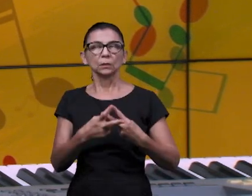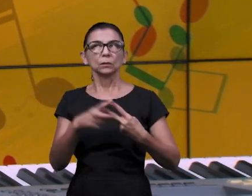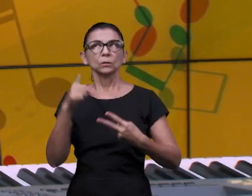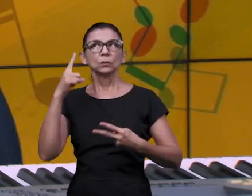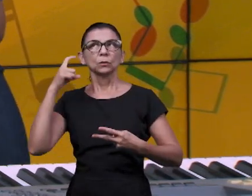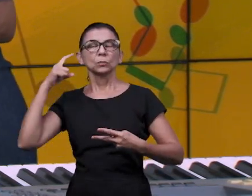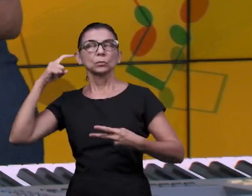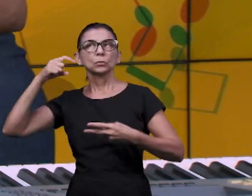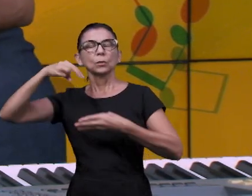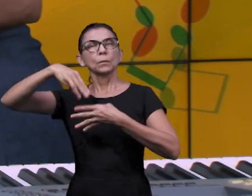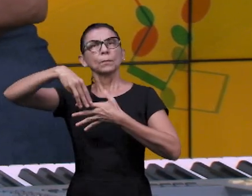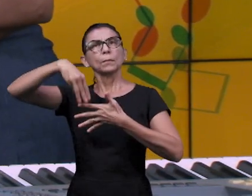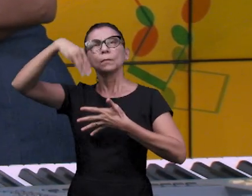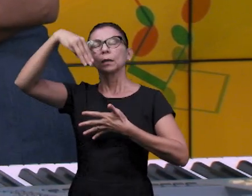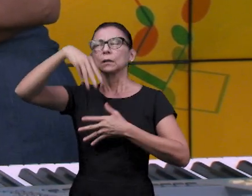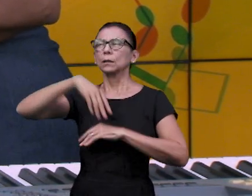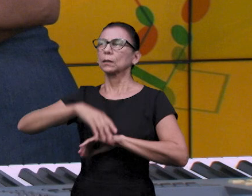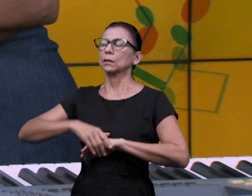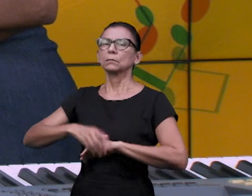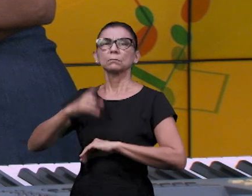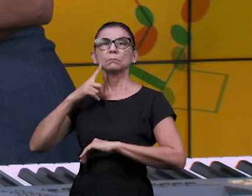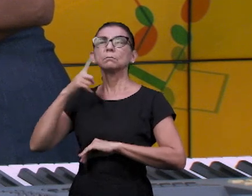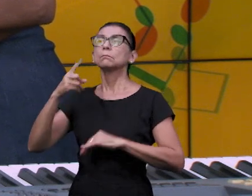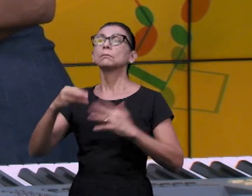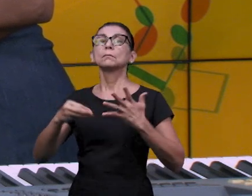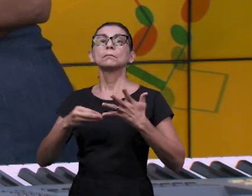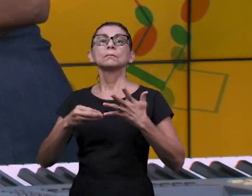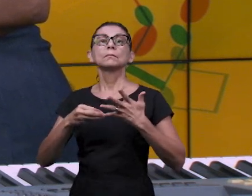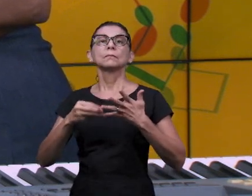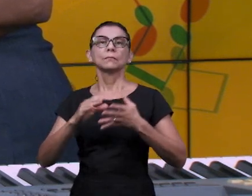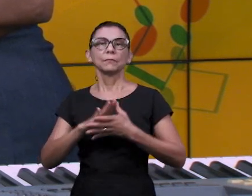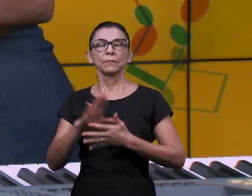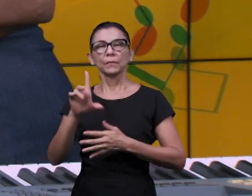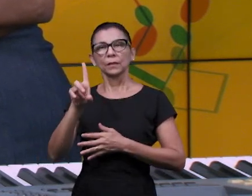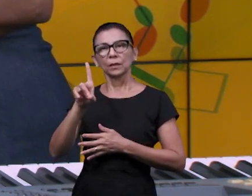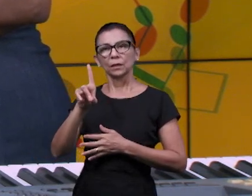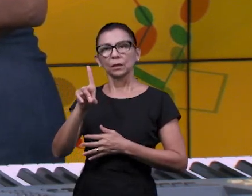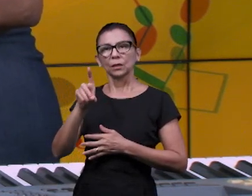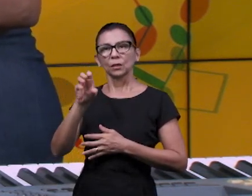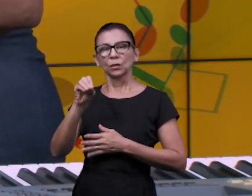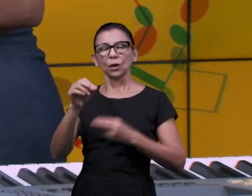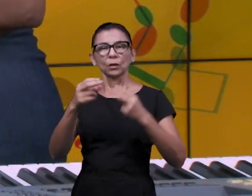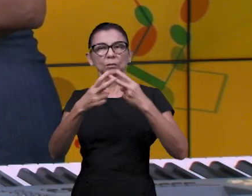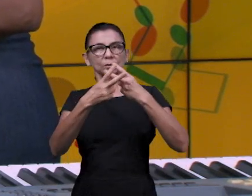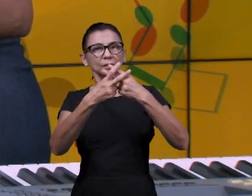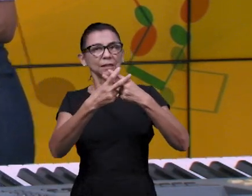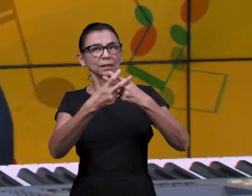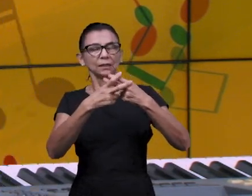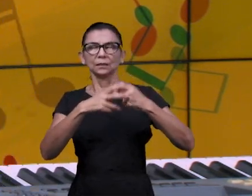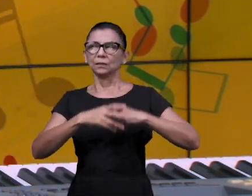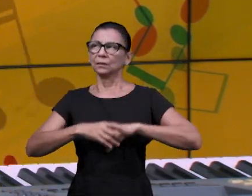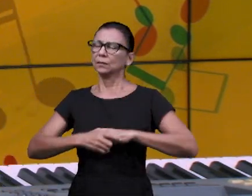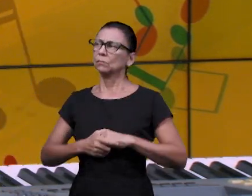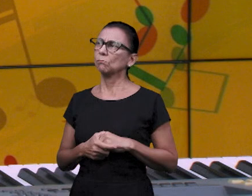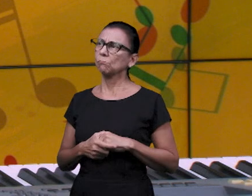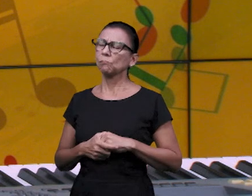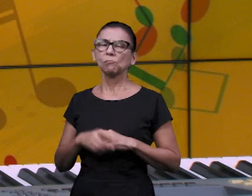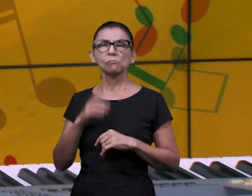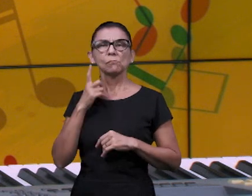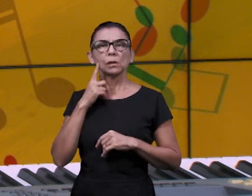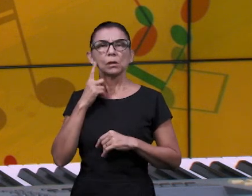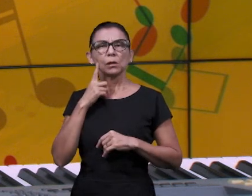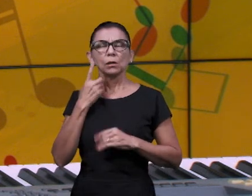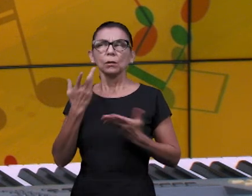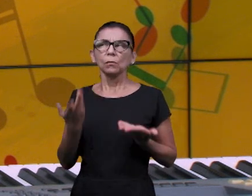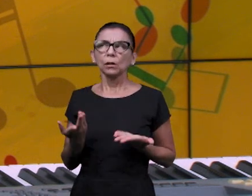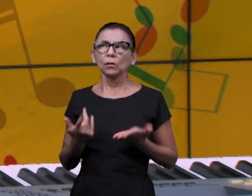de Sol majeur. Regardez cette note. Do jazz. Donc, elle n'est pas indiquée